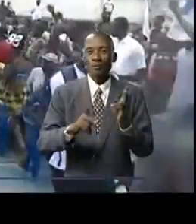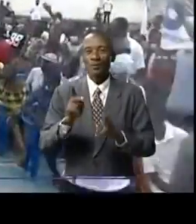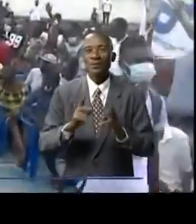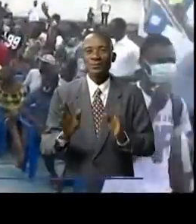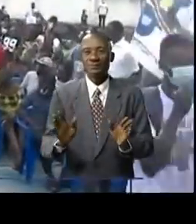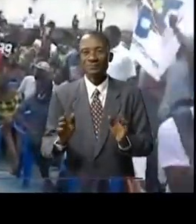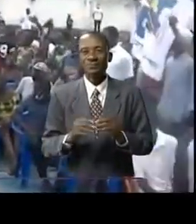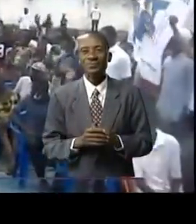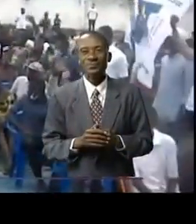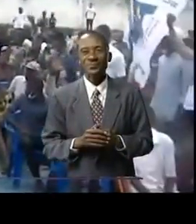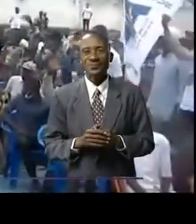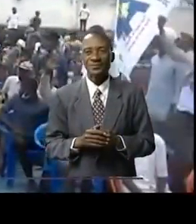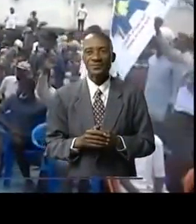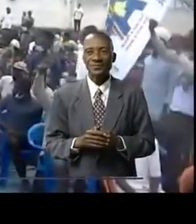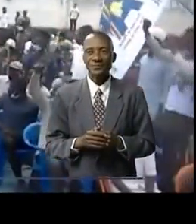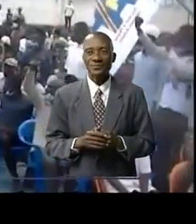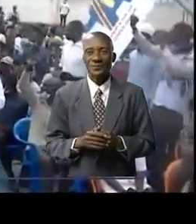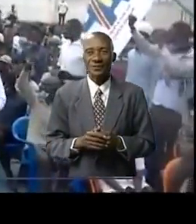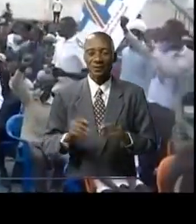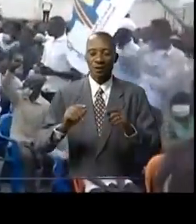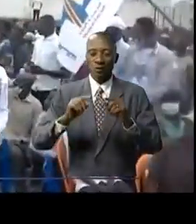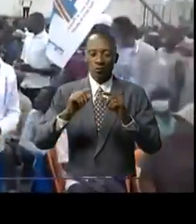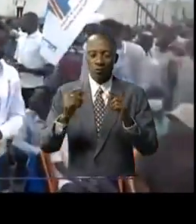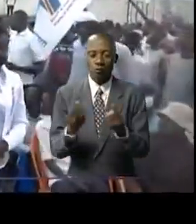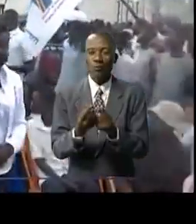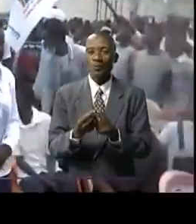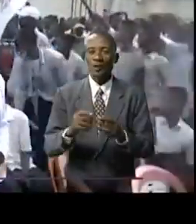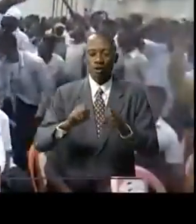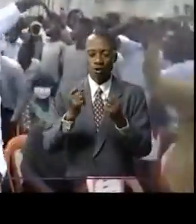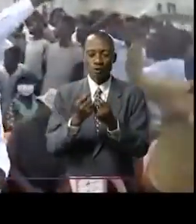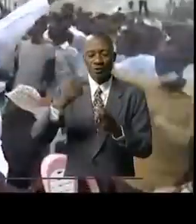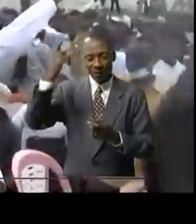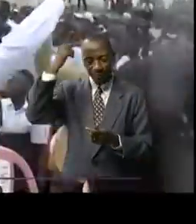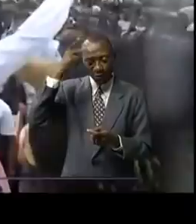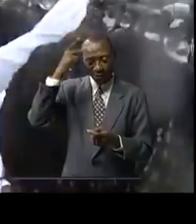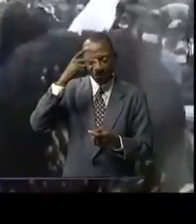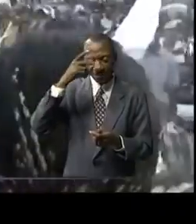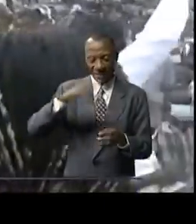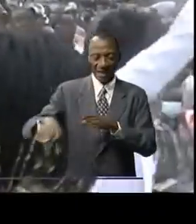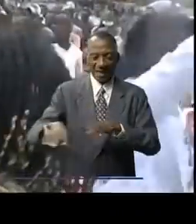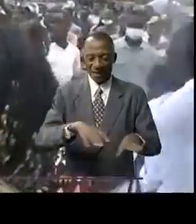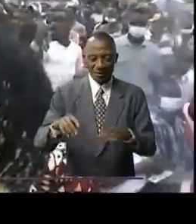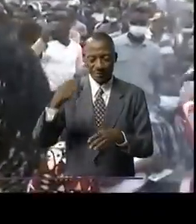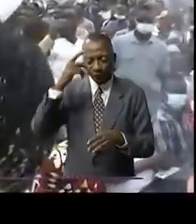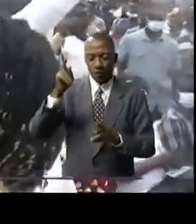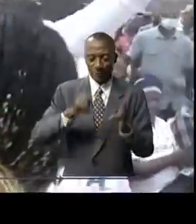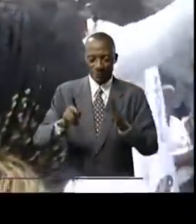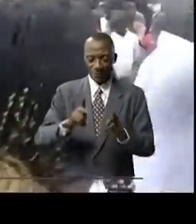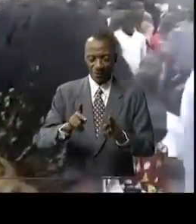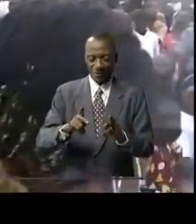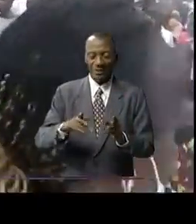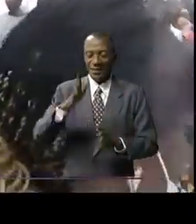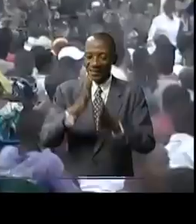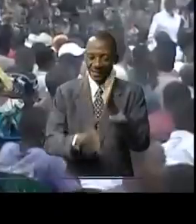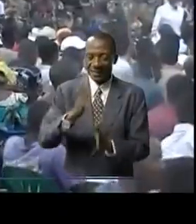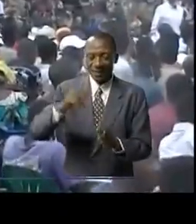Sortie officielle du mouvement sociopolitique Agir pour le peuple, rien que pour le peuple, ce